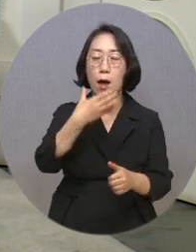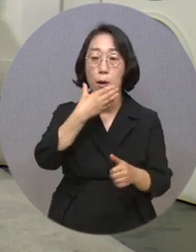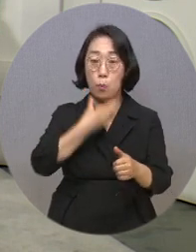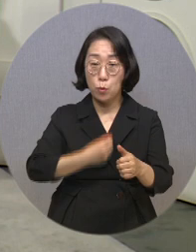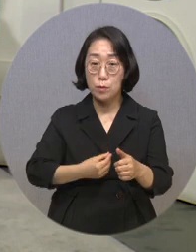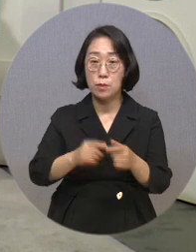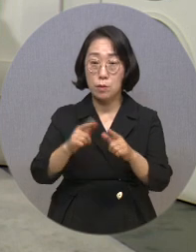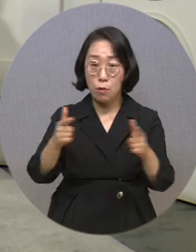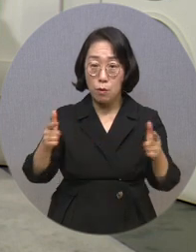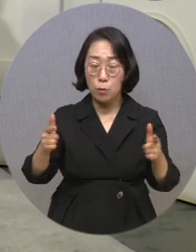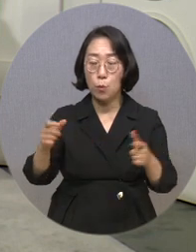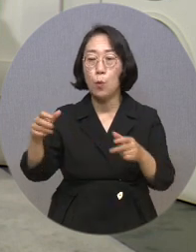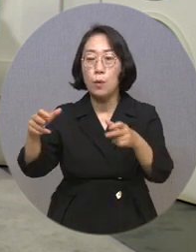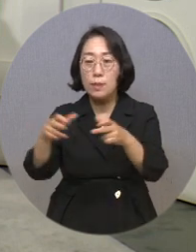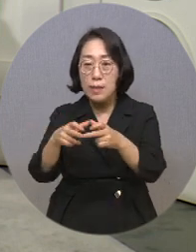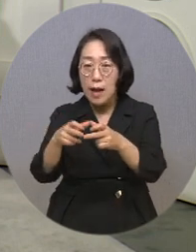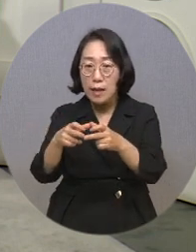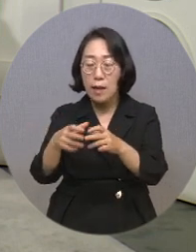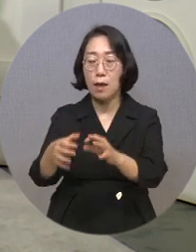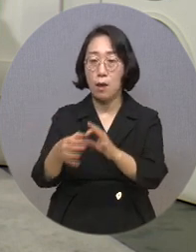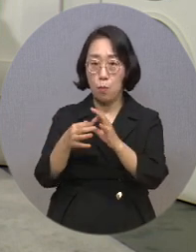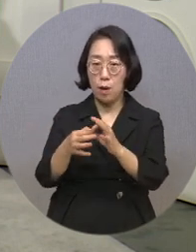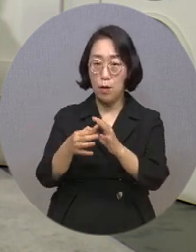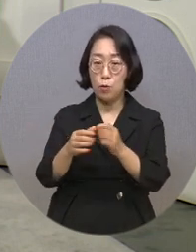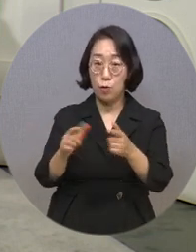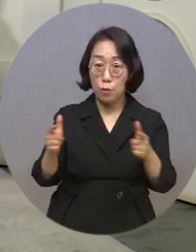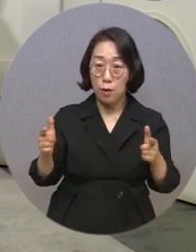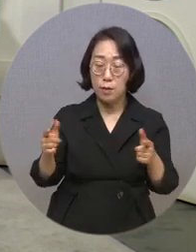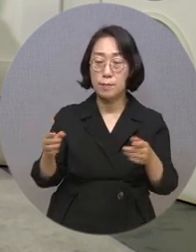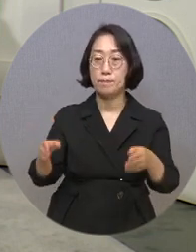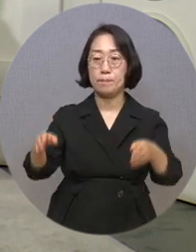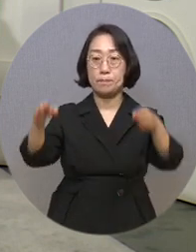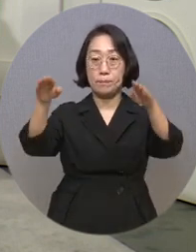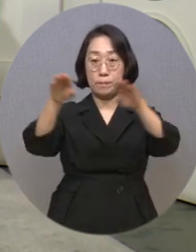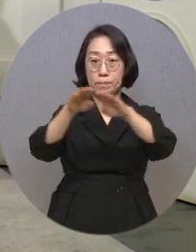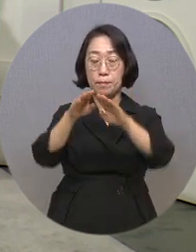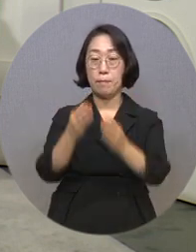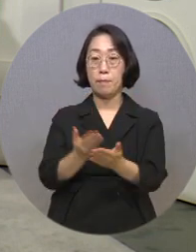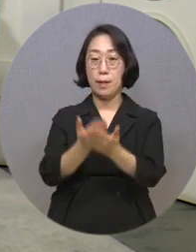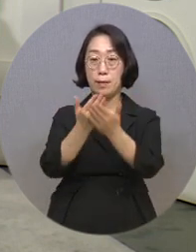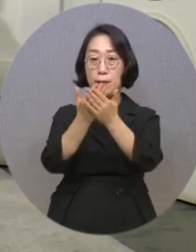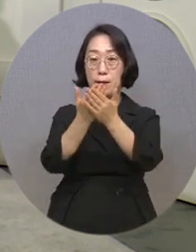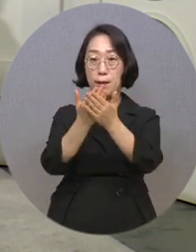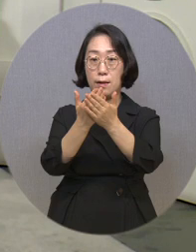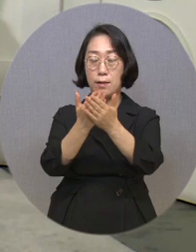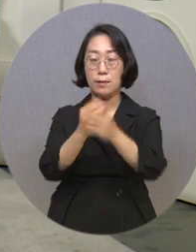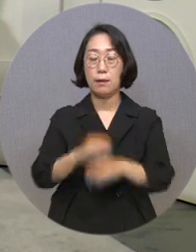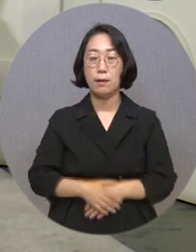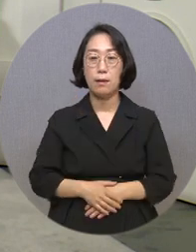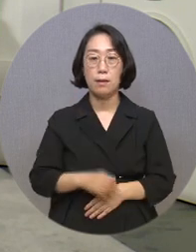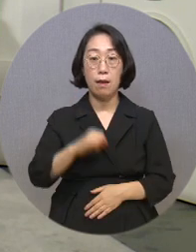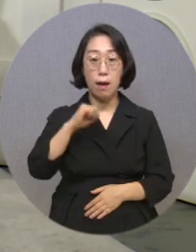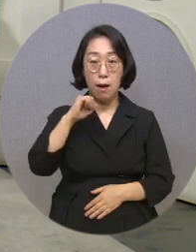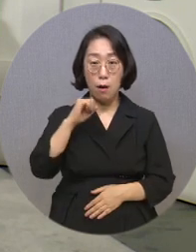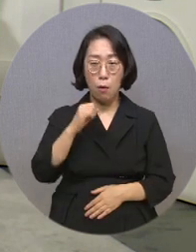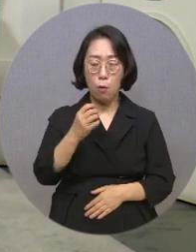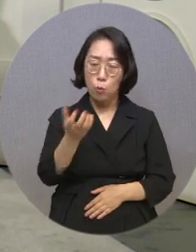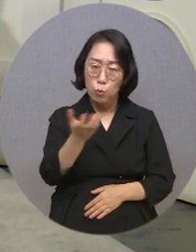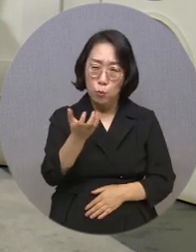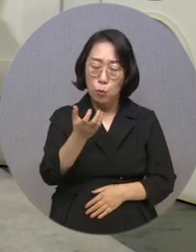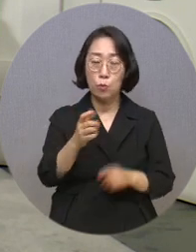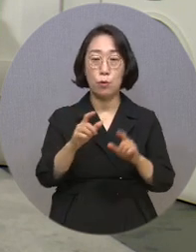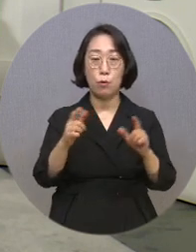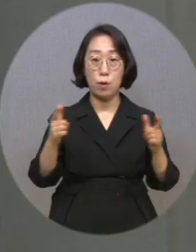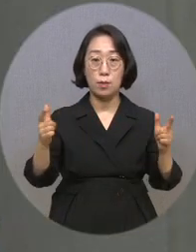등등 장애시설의 여러 가지 발달 장애인들의 아픔 이런 거를